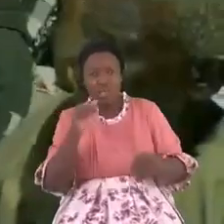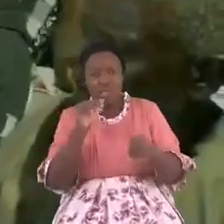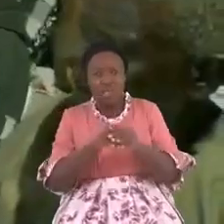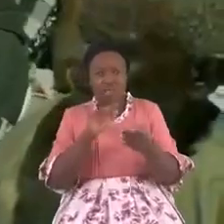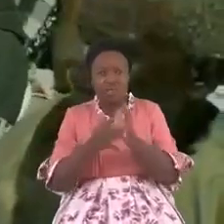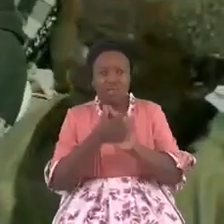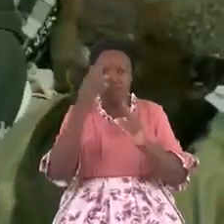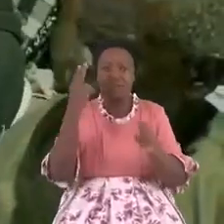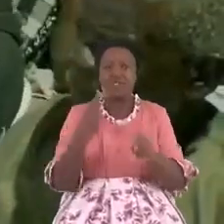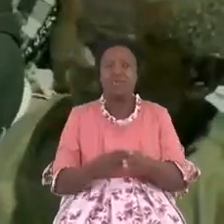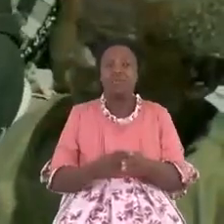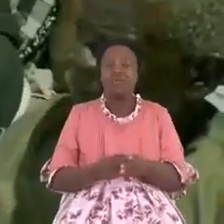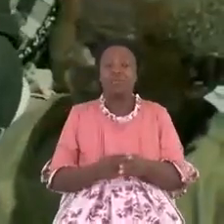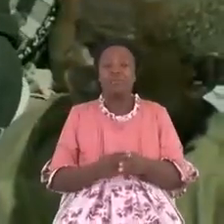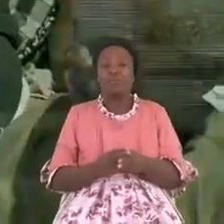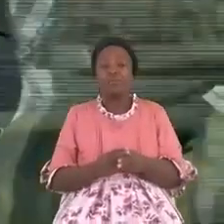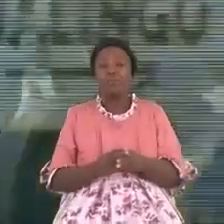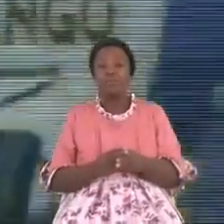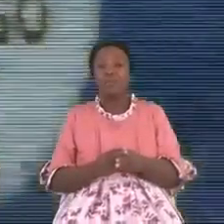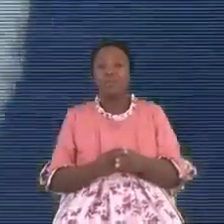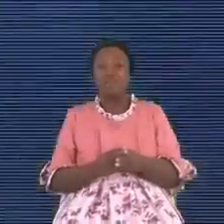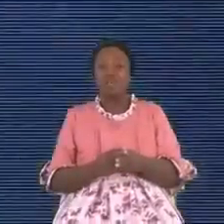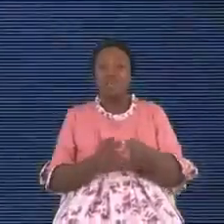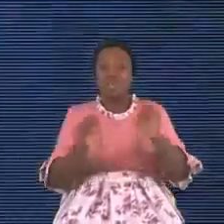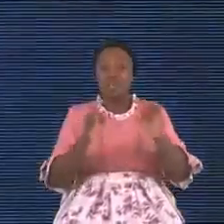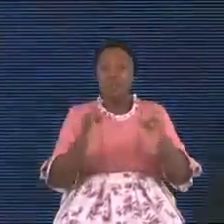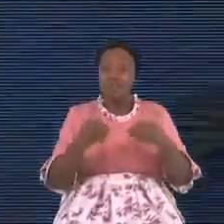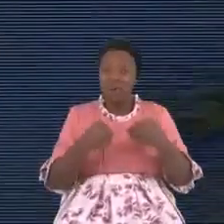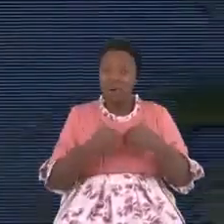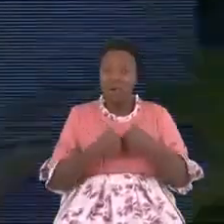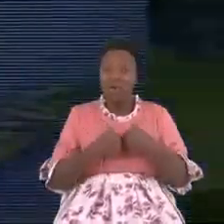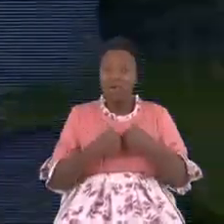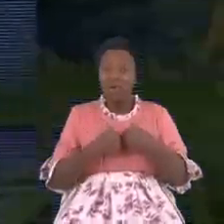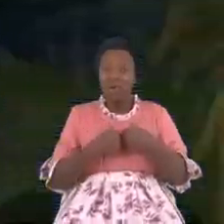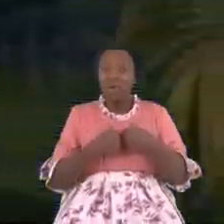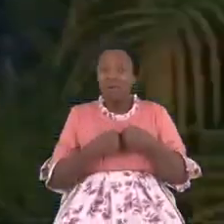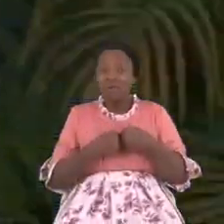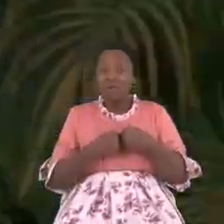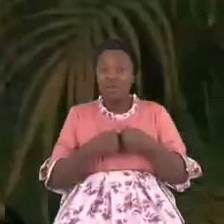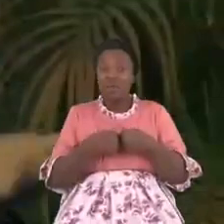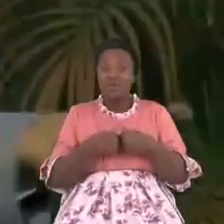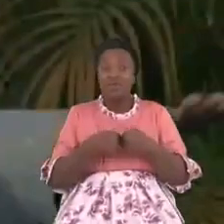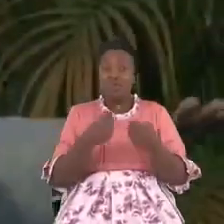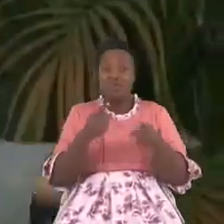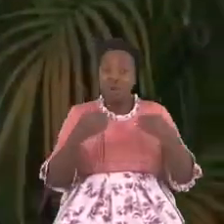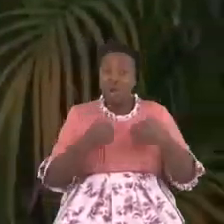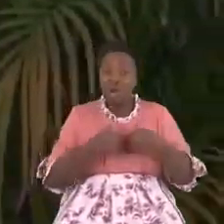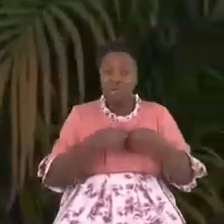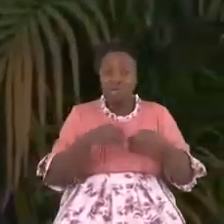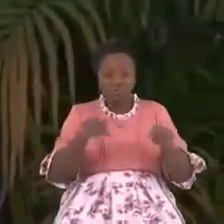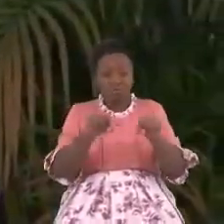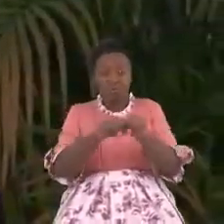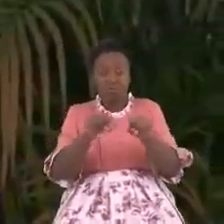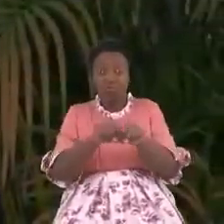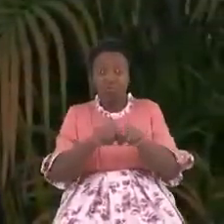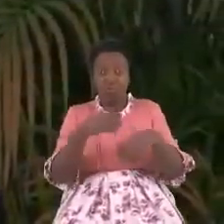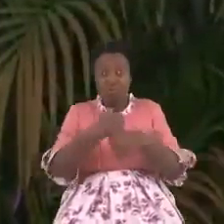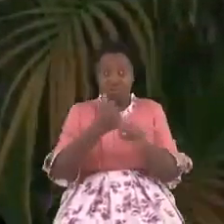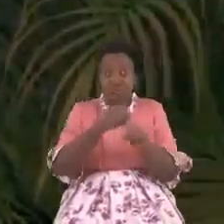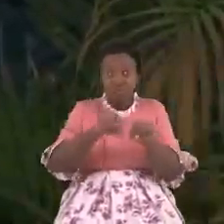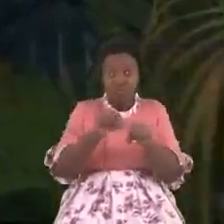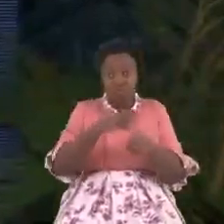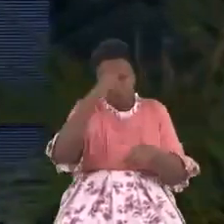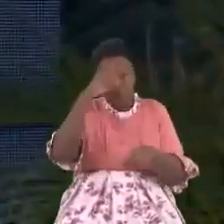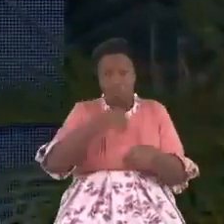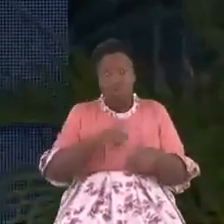Jizọs. Ọ bụrụ na ị nwere ihe ndị kwechasịrị gị, ọ bụrụ na ị dowe ihe ndị ije